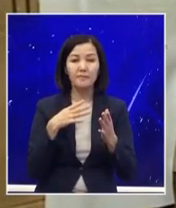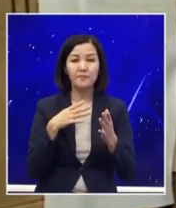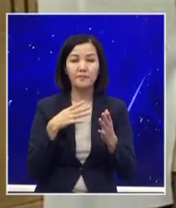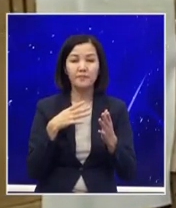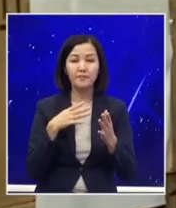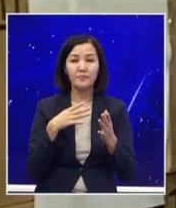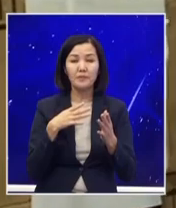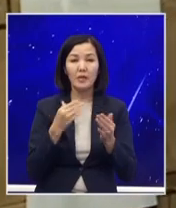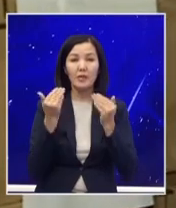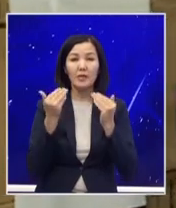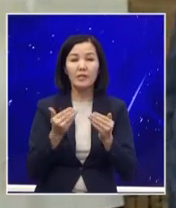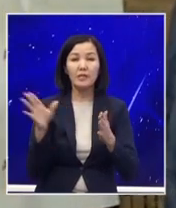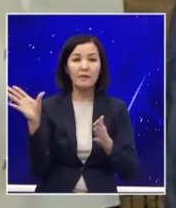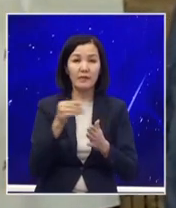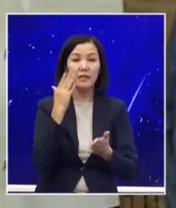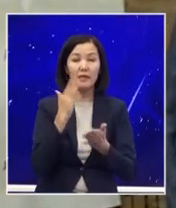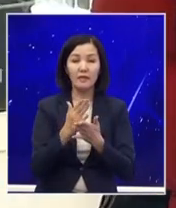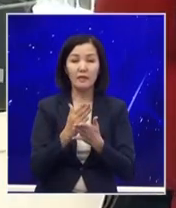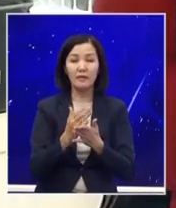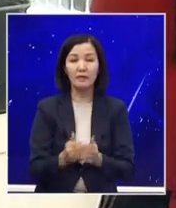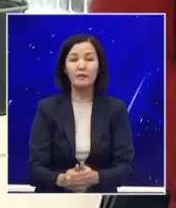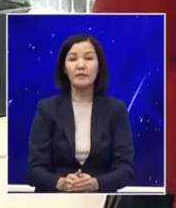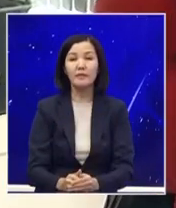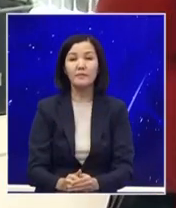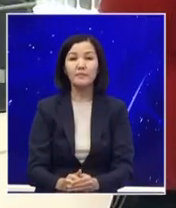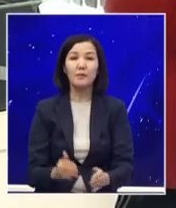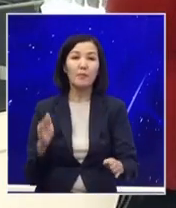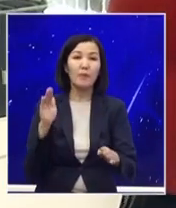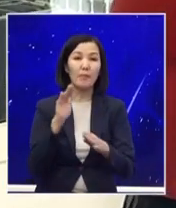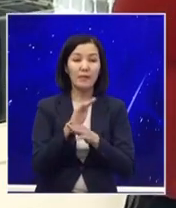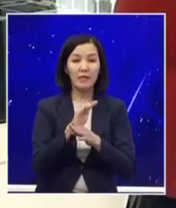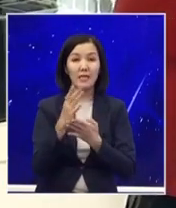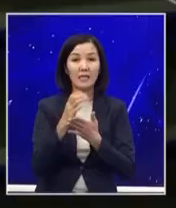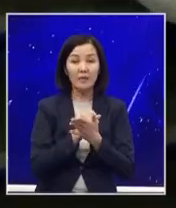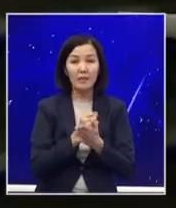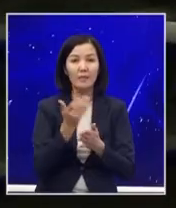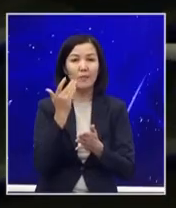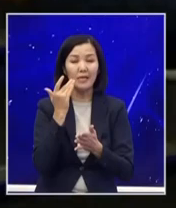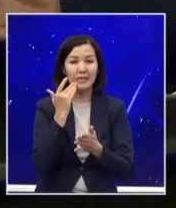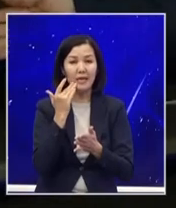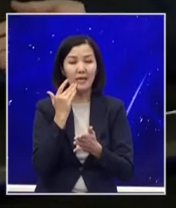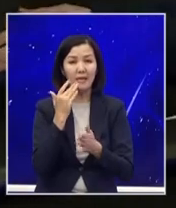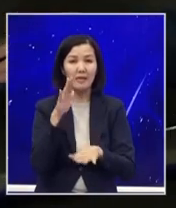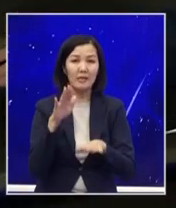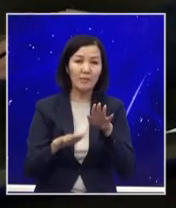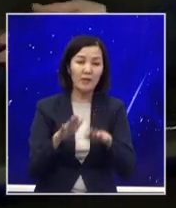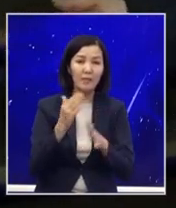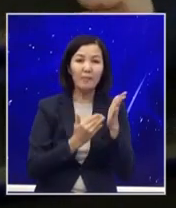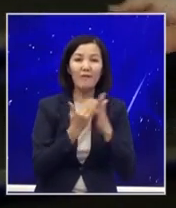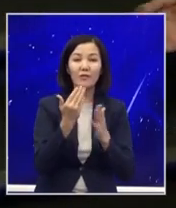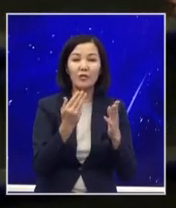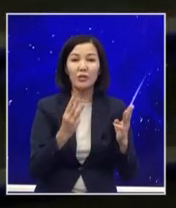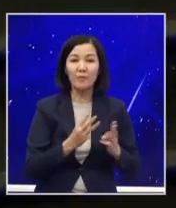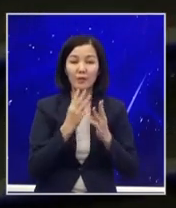антикоагулянты, да. Сейчас они все есть в наличии. Пополнение запаса идет на постоянной основе. Это позволит сбалансировать повышенный спрос и